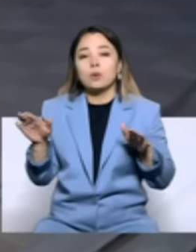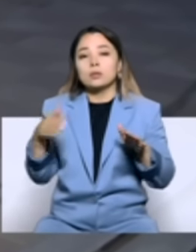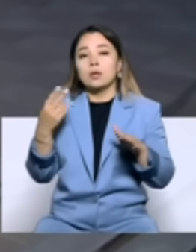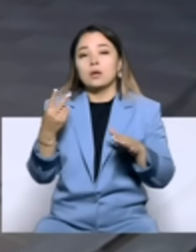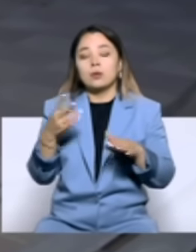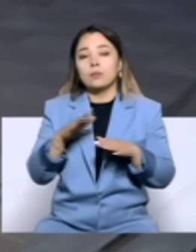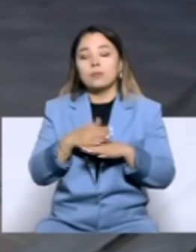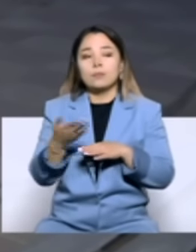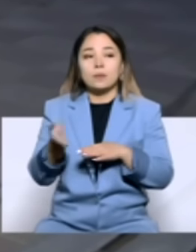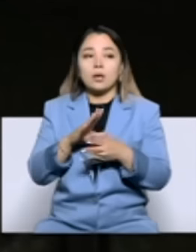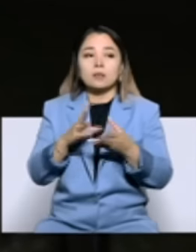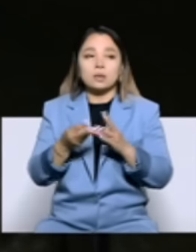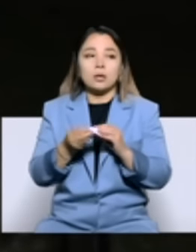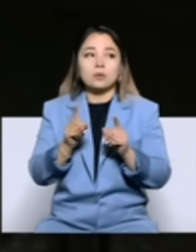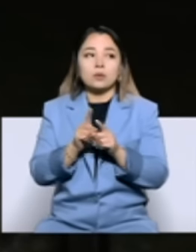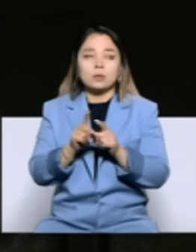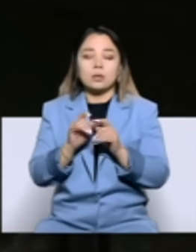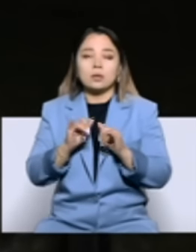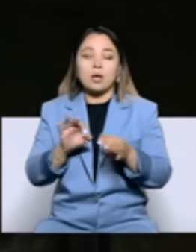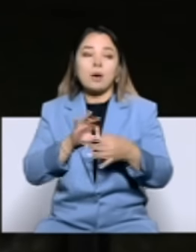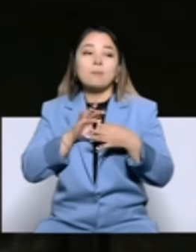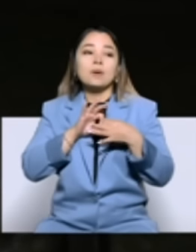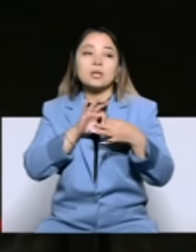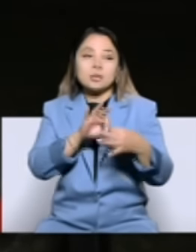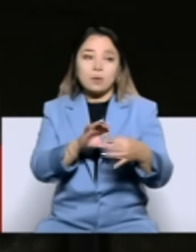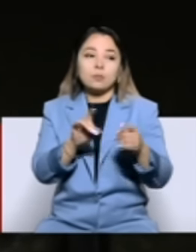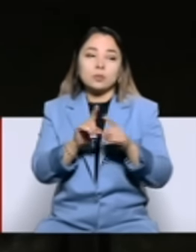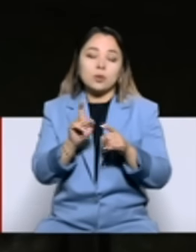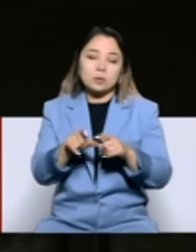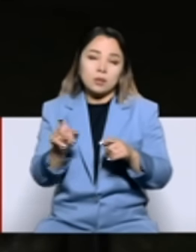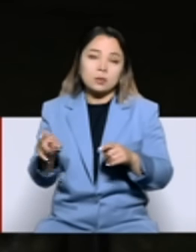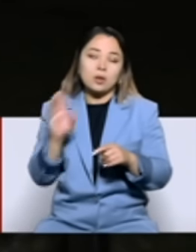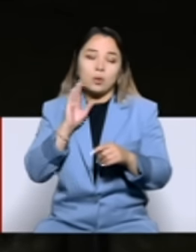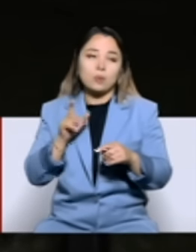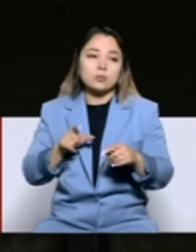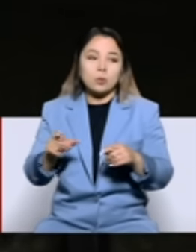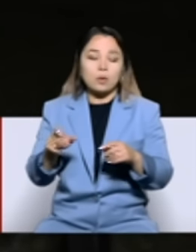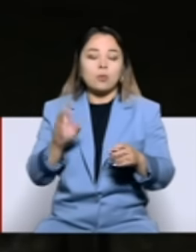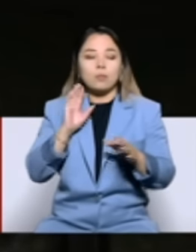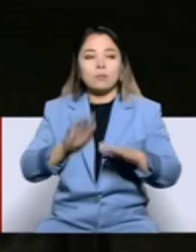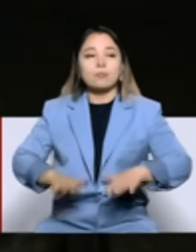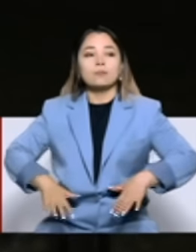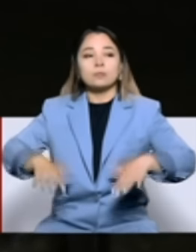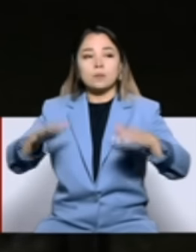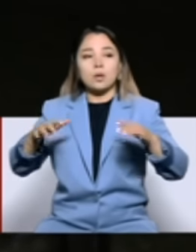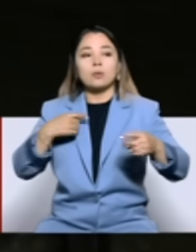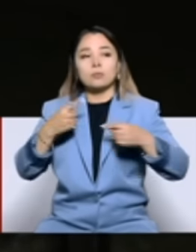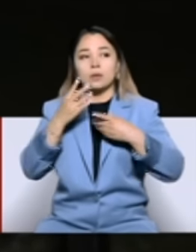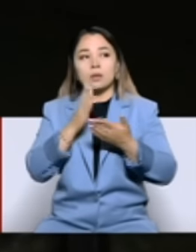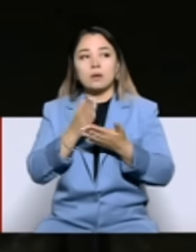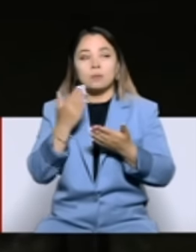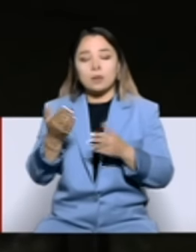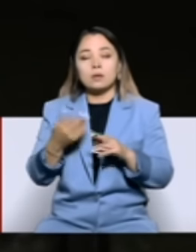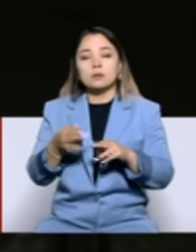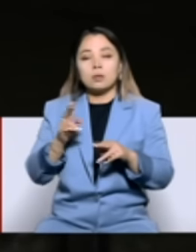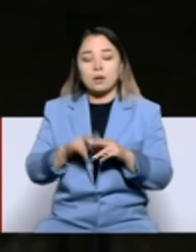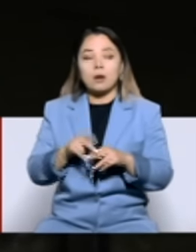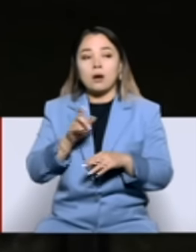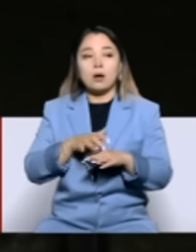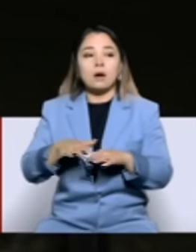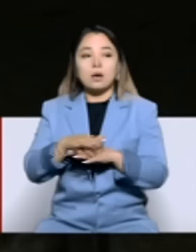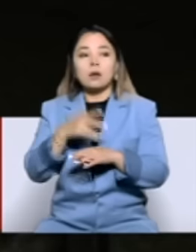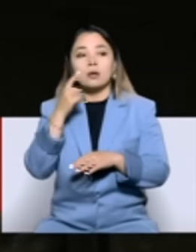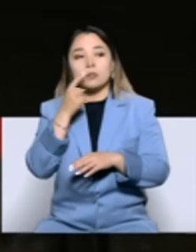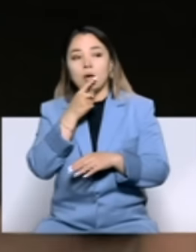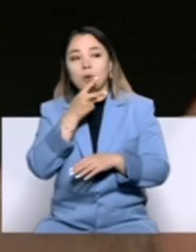көртедегі жолды халық жайдақ прицеппен соған мініп өзін бөгегендегі бөгеді көрдіңдер ме? Міне, бұл халықтың